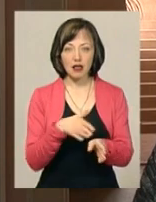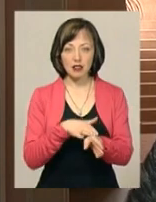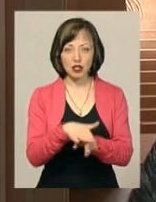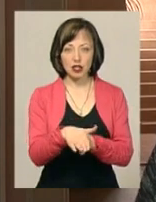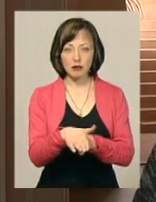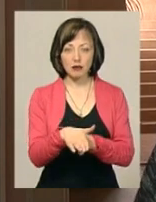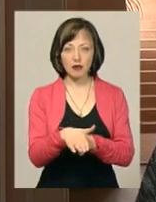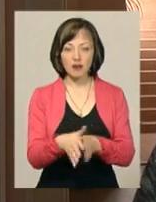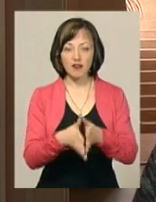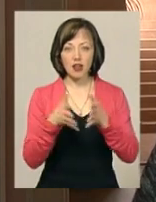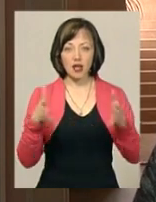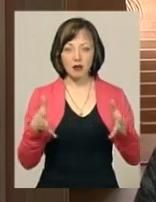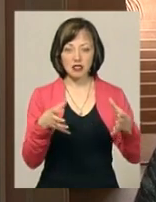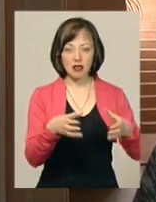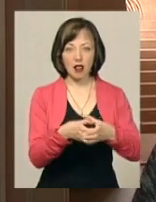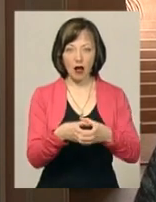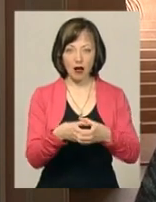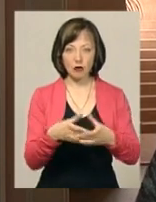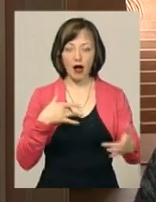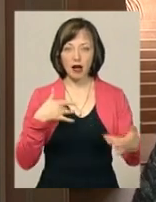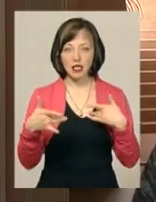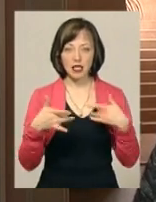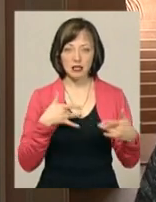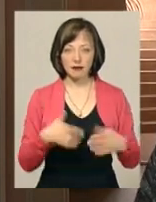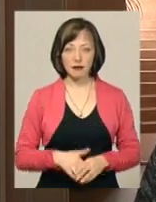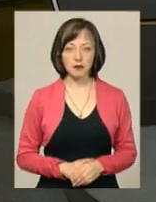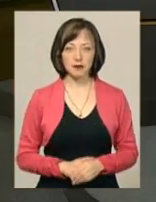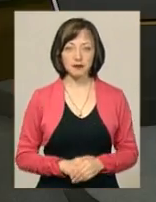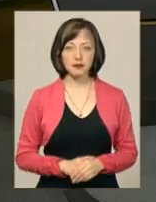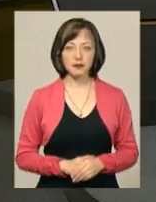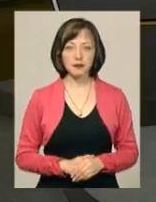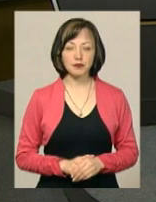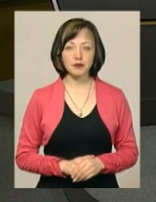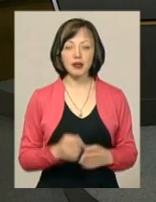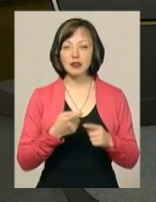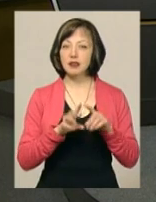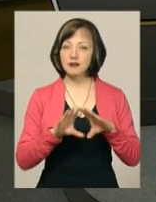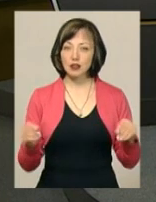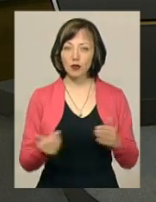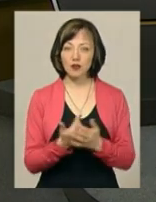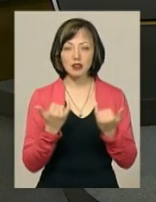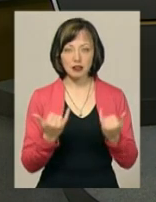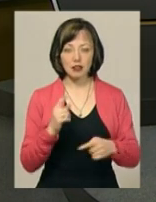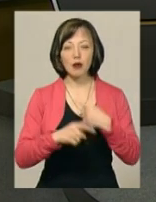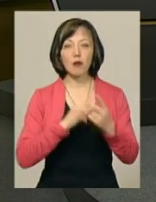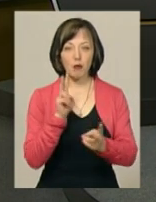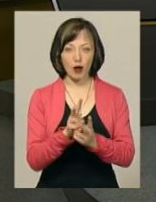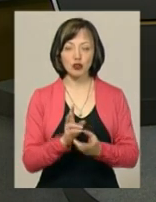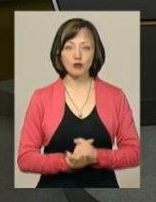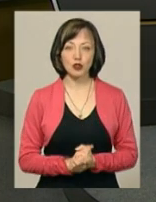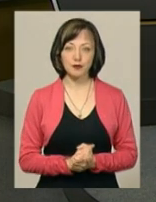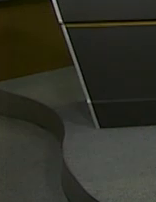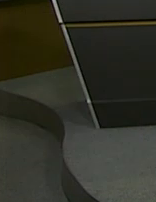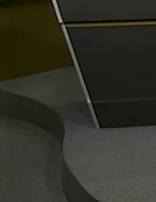насиченим, повноцінним, великим складом артистів хору. Це всі новини на цю годину. Побачимось!